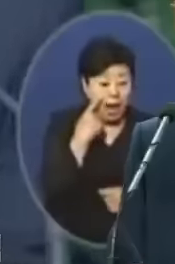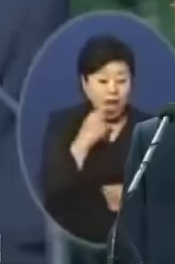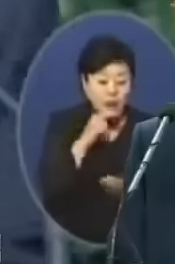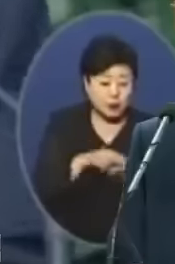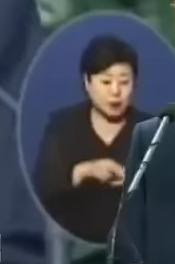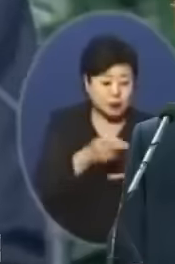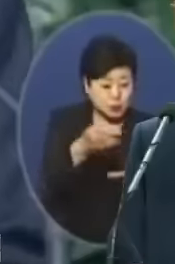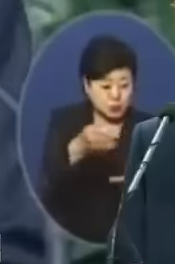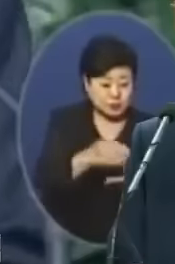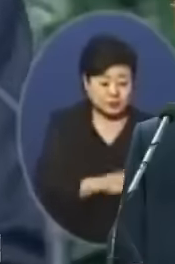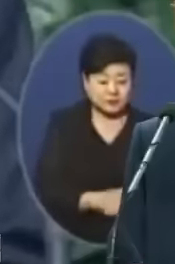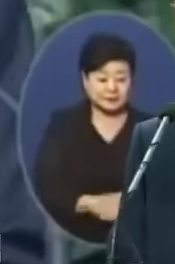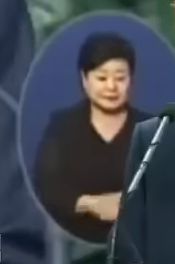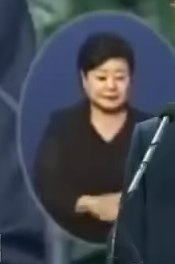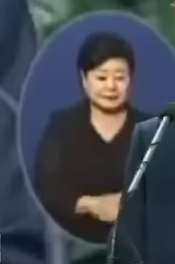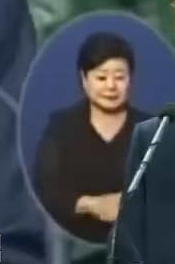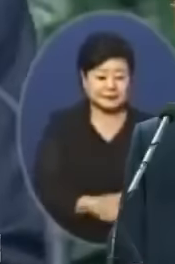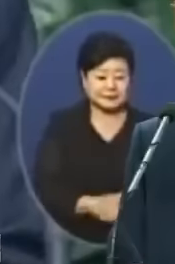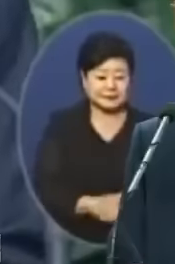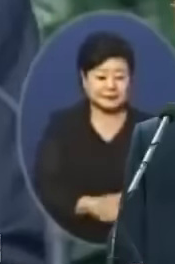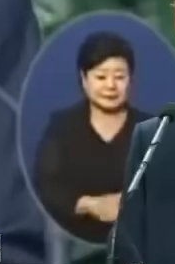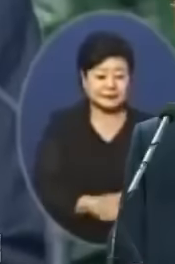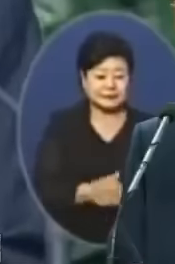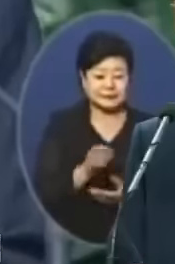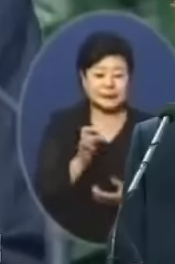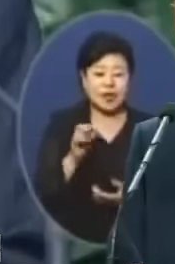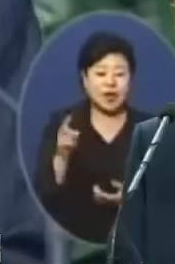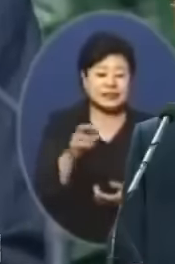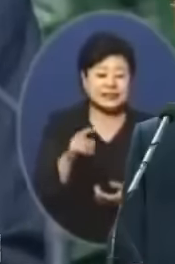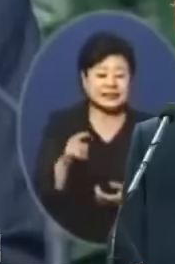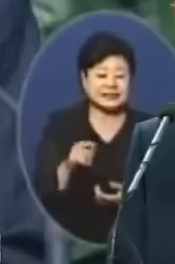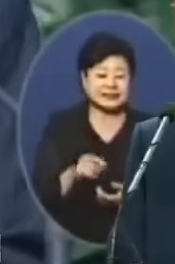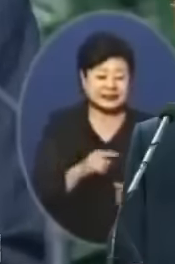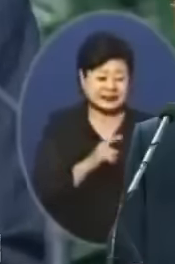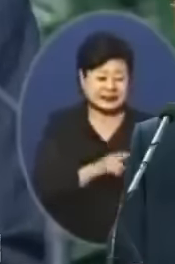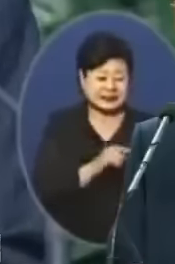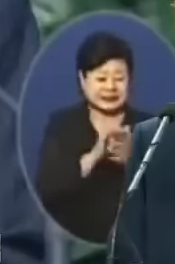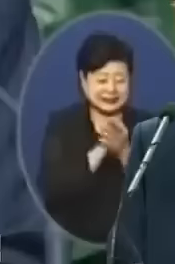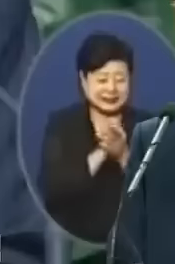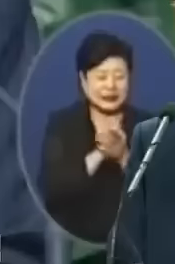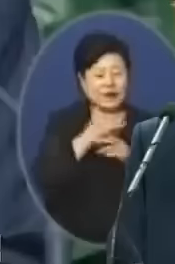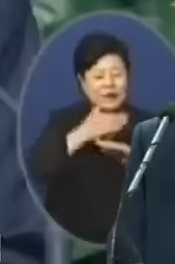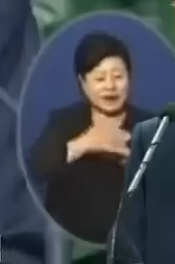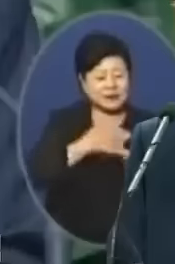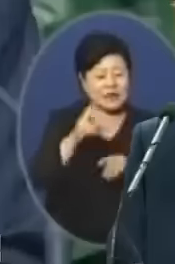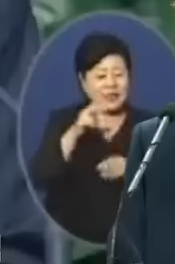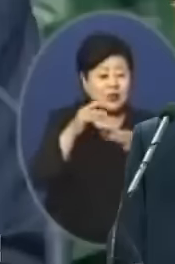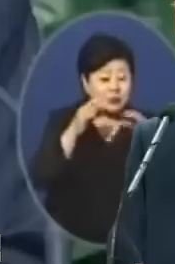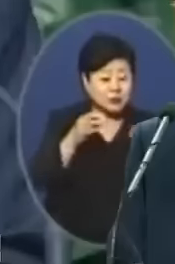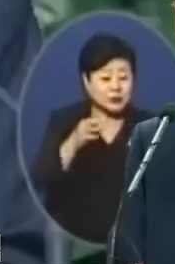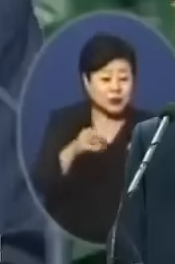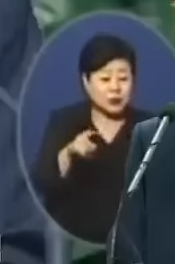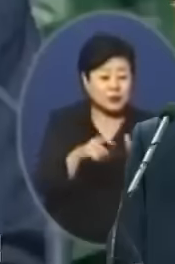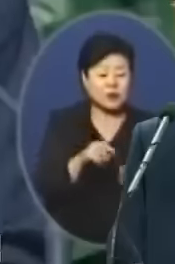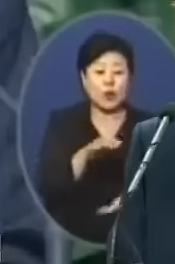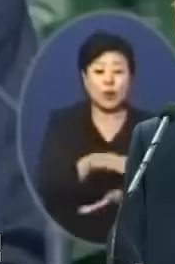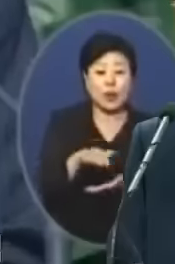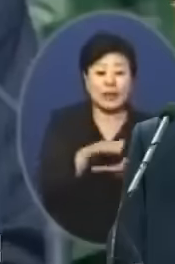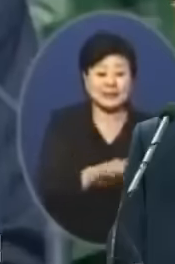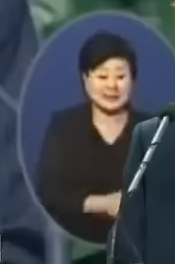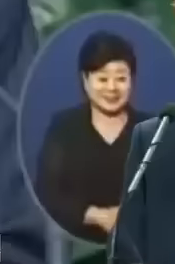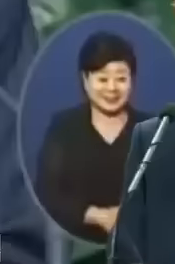그래서 그 다음 허슨 테일러는 기도하고 주님께 감사하고 찬송하고 믿고